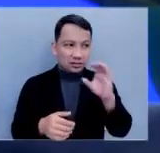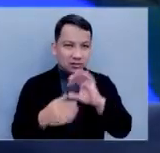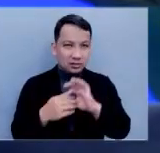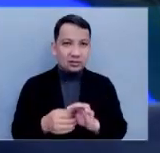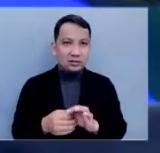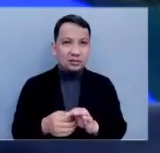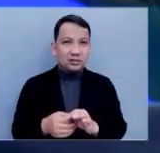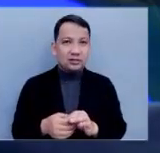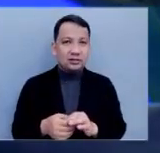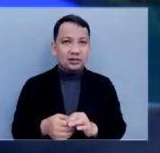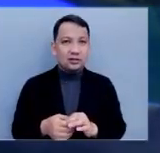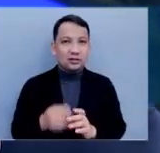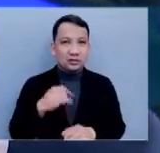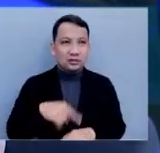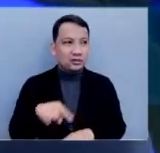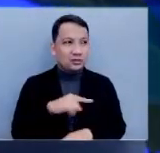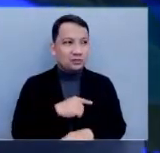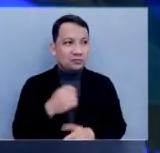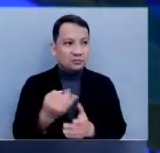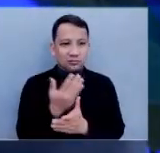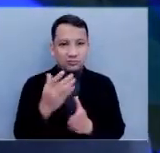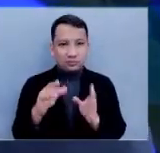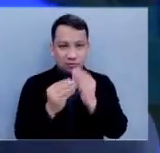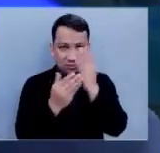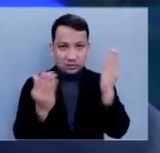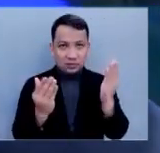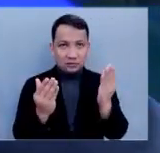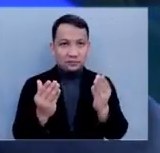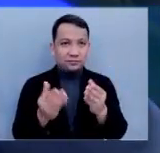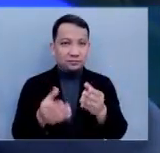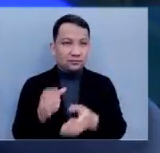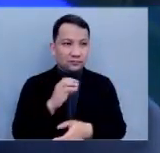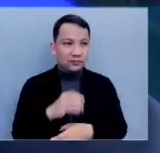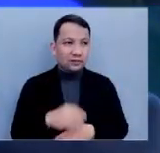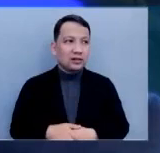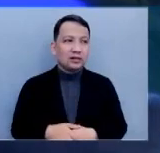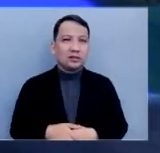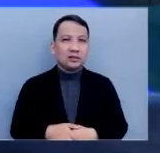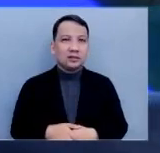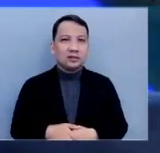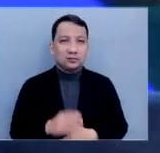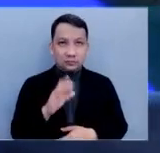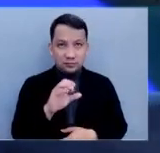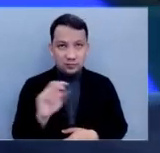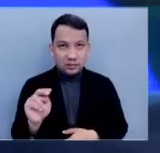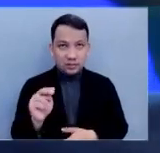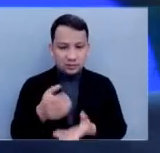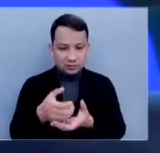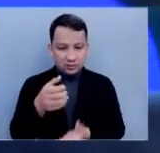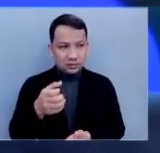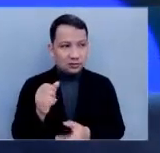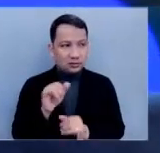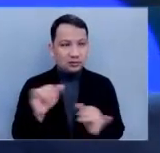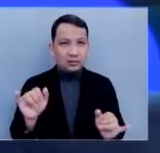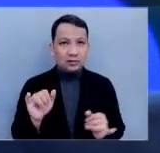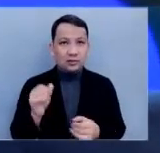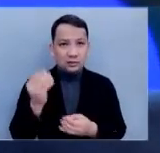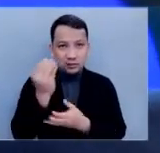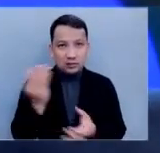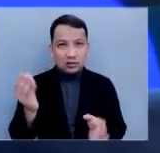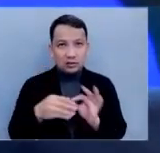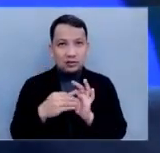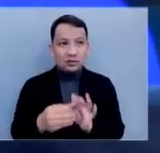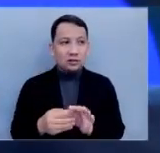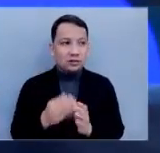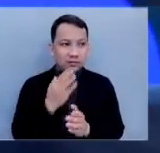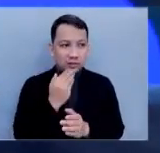minsan, ilang types kasi yan eh. No? Merong parang juice form, merong parang sa can form. Yung mga ganyan, pwedeng mag-range yung asukal